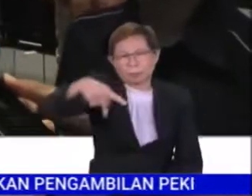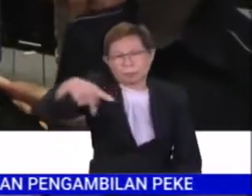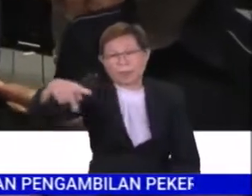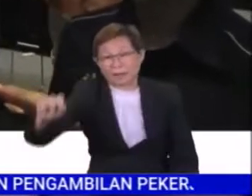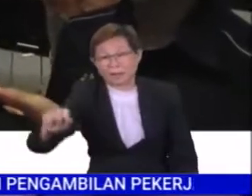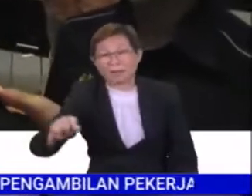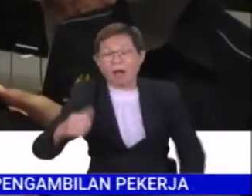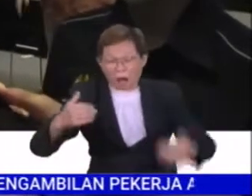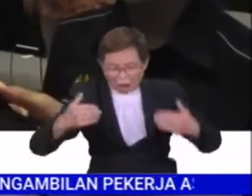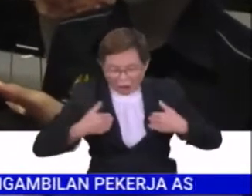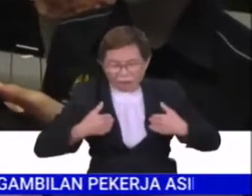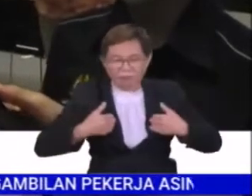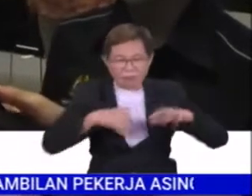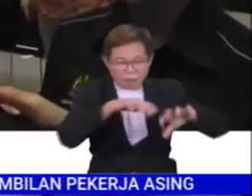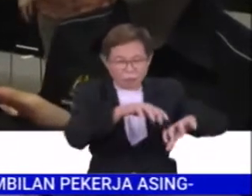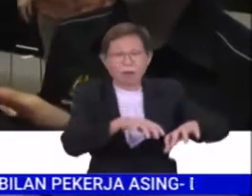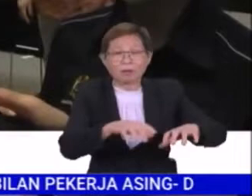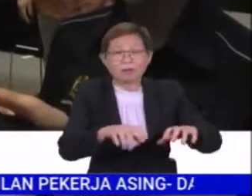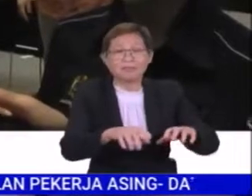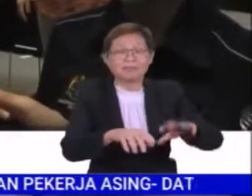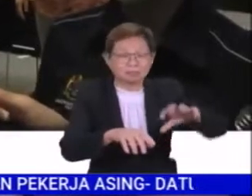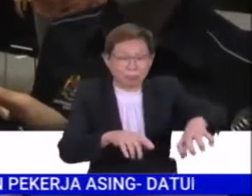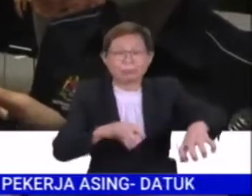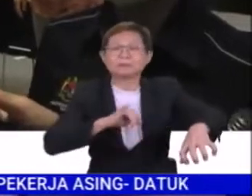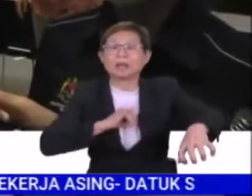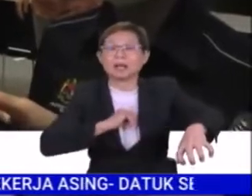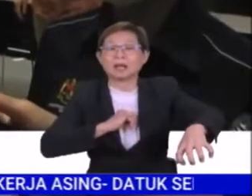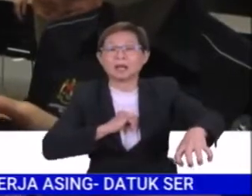di kawasan saya berdepan dengan 12,500